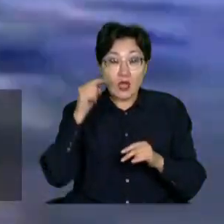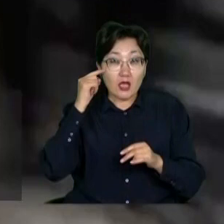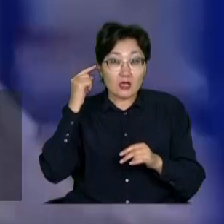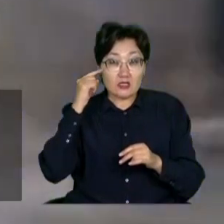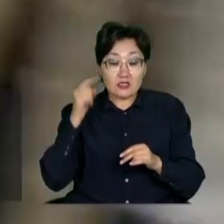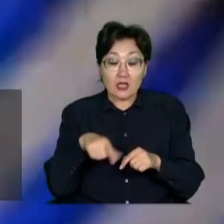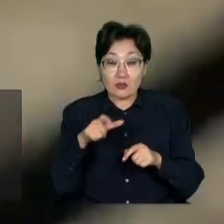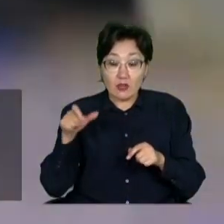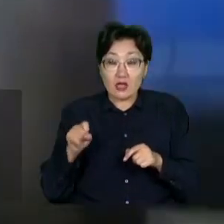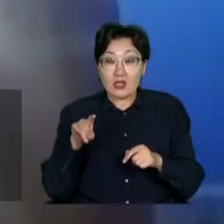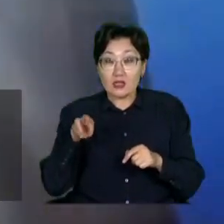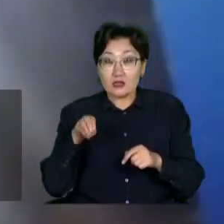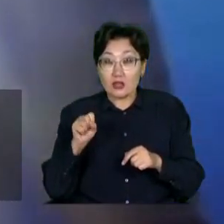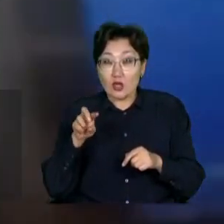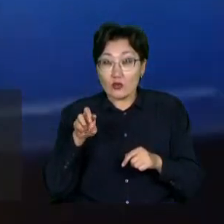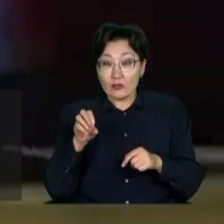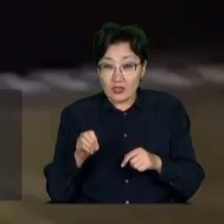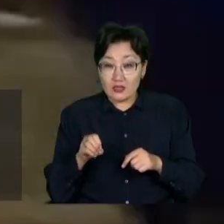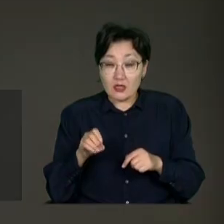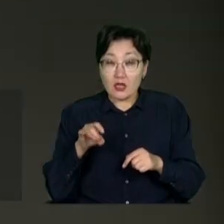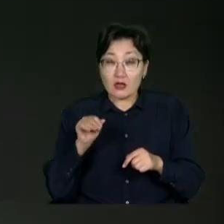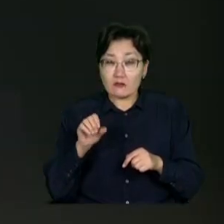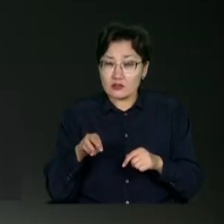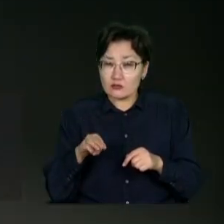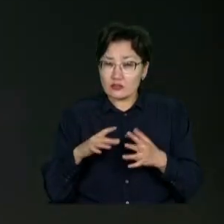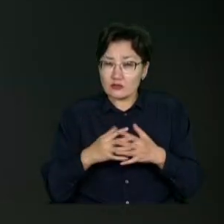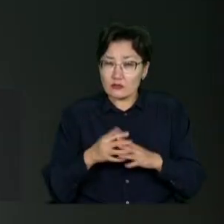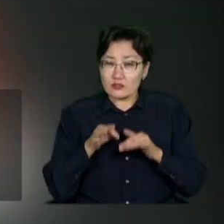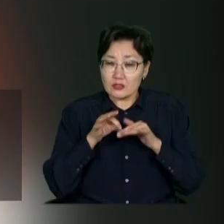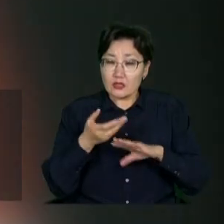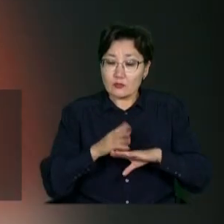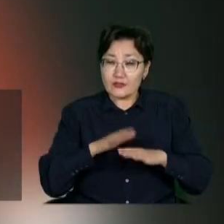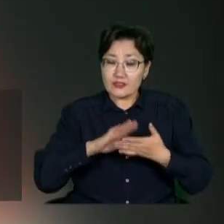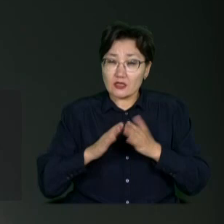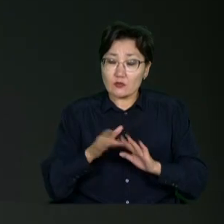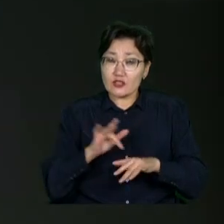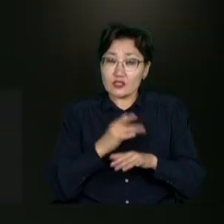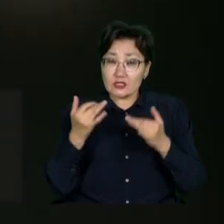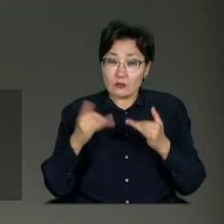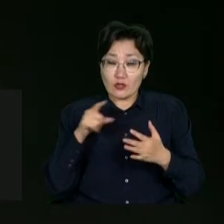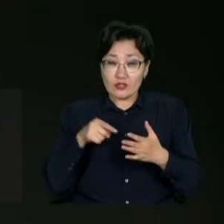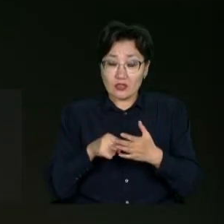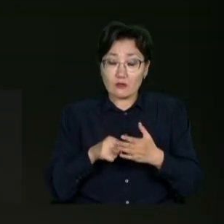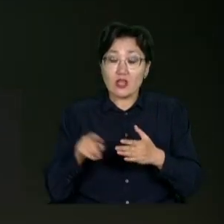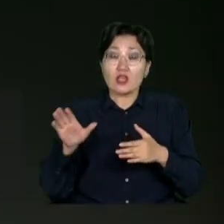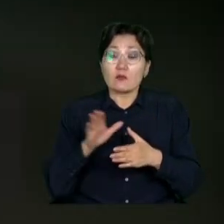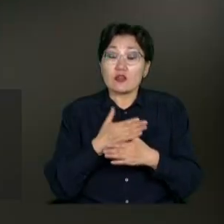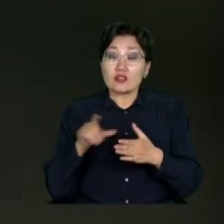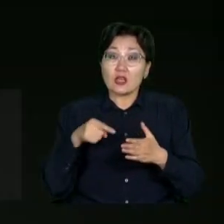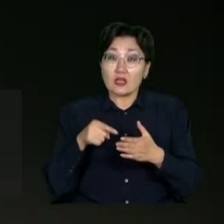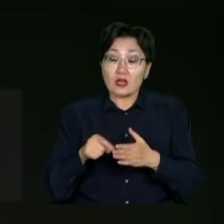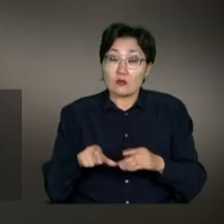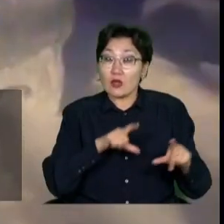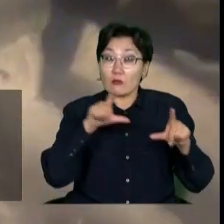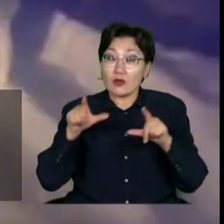қасындағы Арафат кемпингіне алып келдік. Мұның алдында төтенше жағдайлар қызметі әзірге қалааралық сапарларды кейінге шегеруге